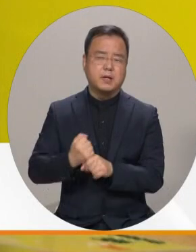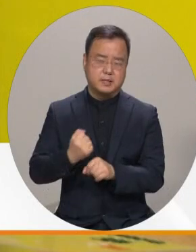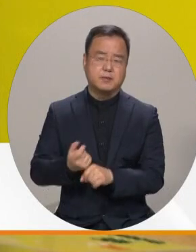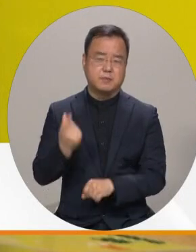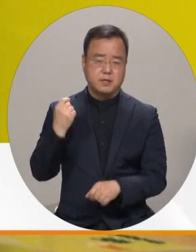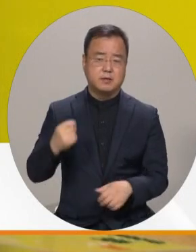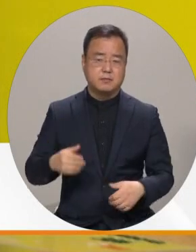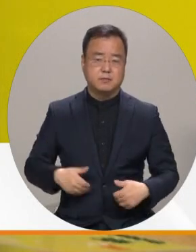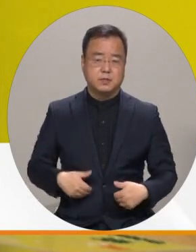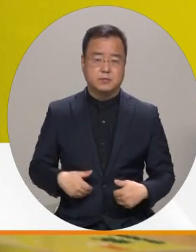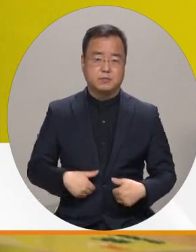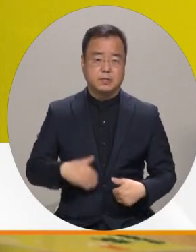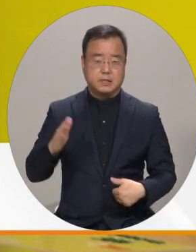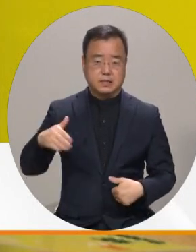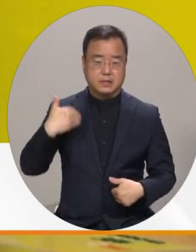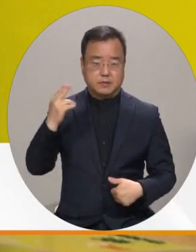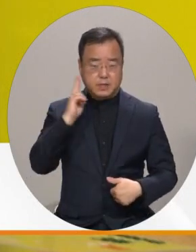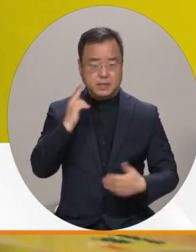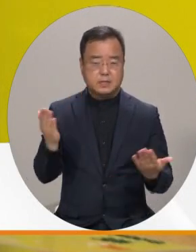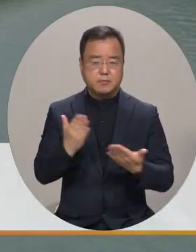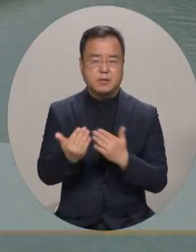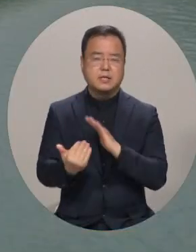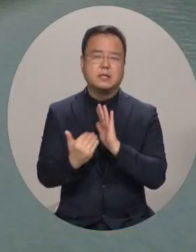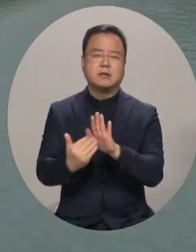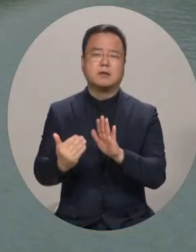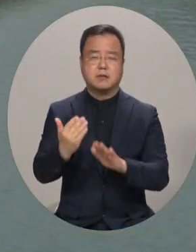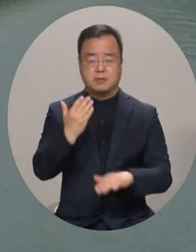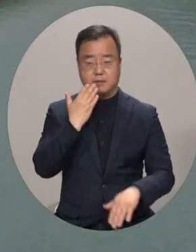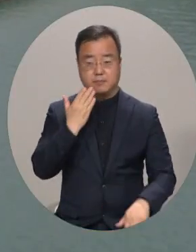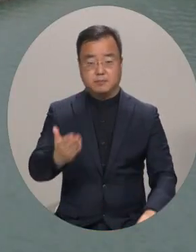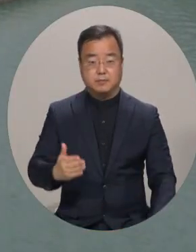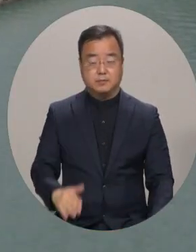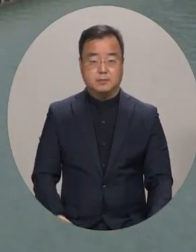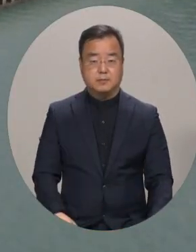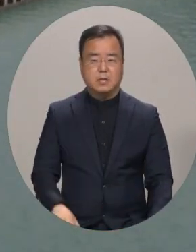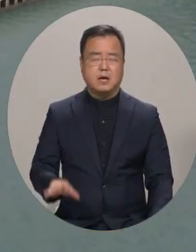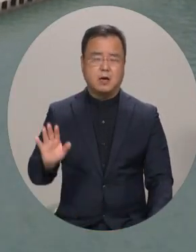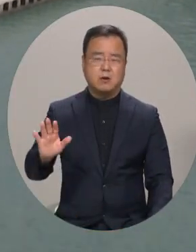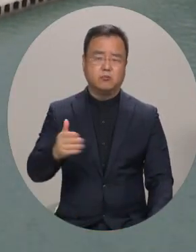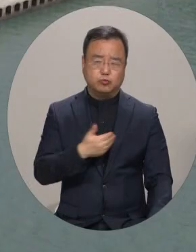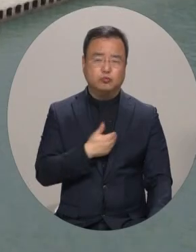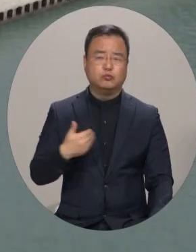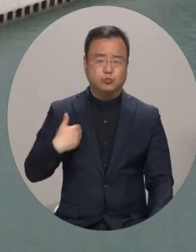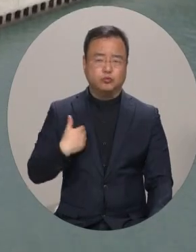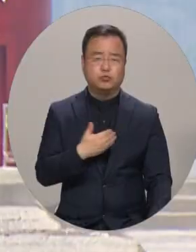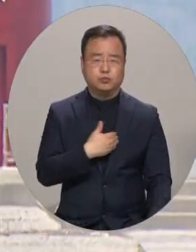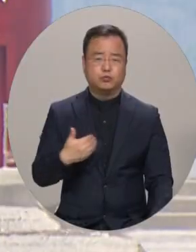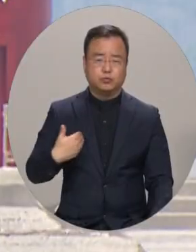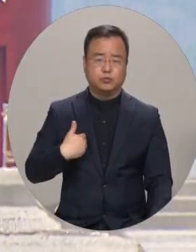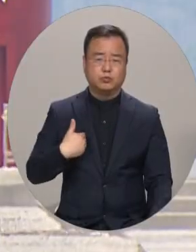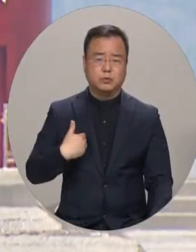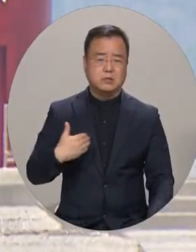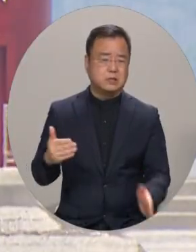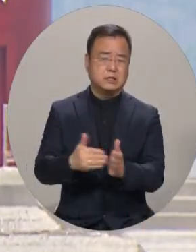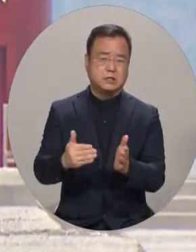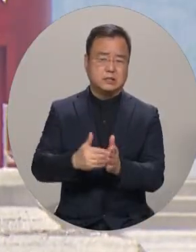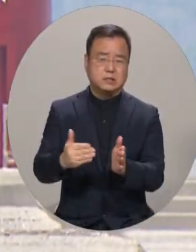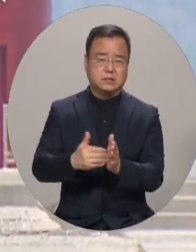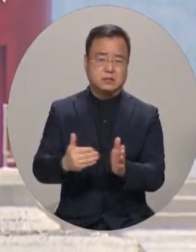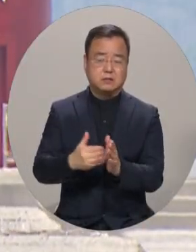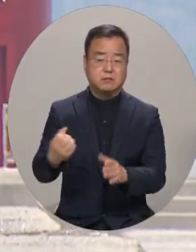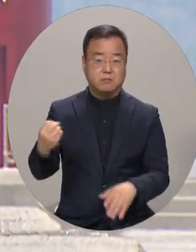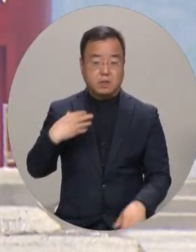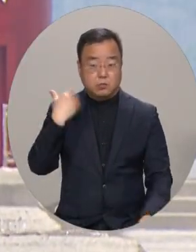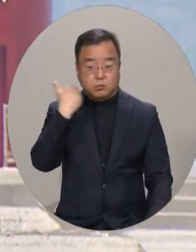만들어져야 다음 참사도 예방할 수가 있고 그만하면 되지 않느냐고 다 끝난 일이 아니냐고